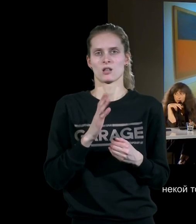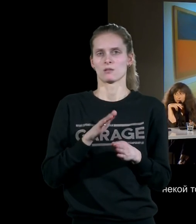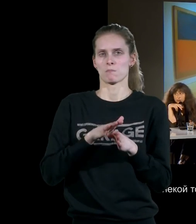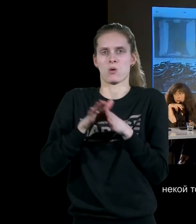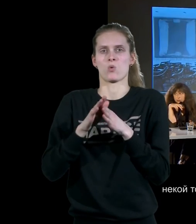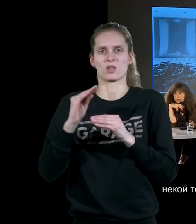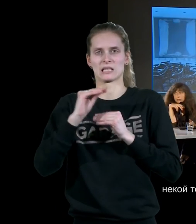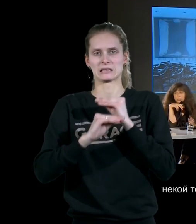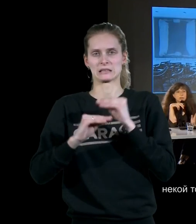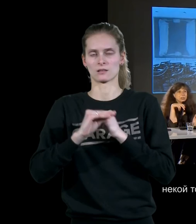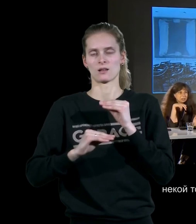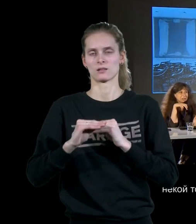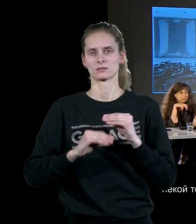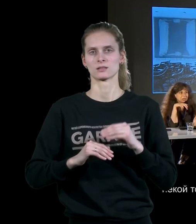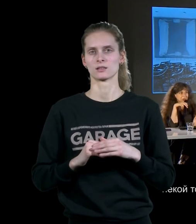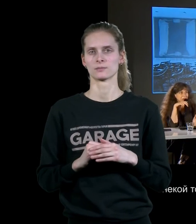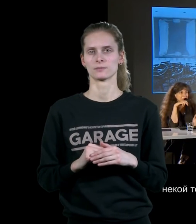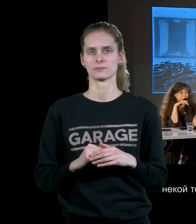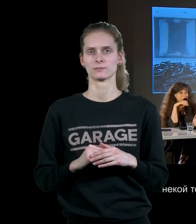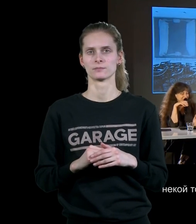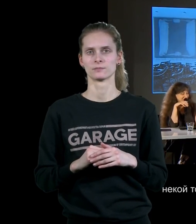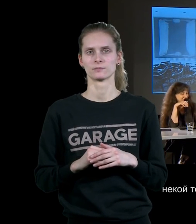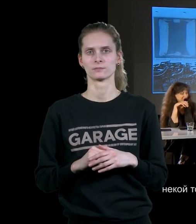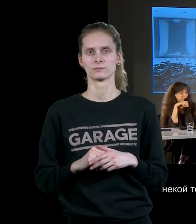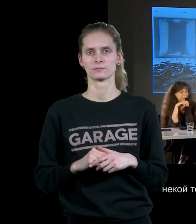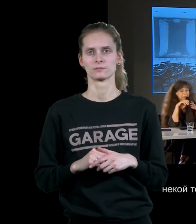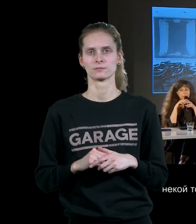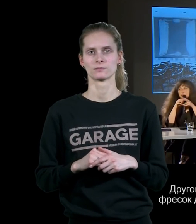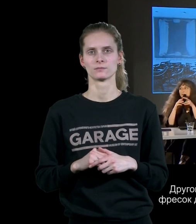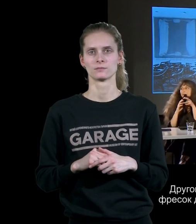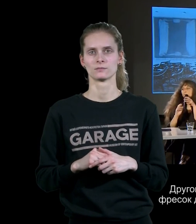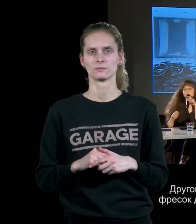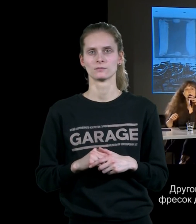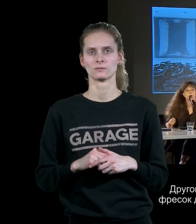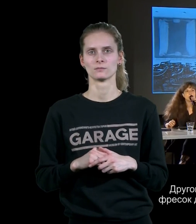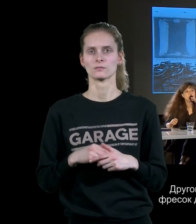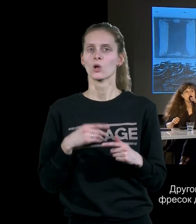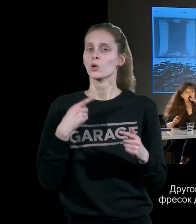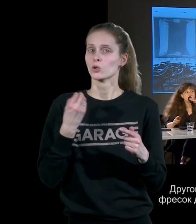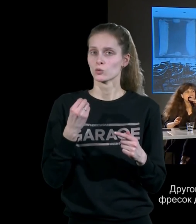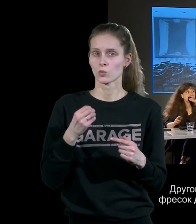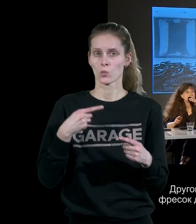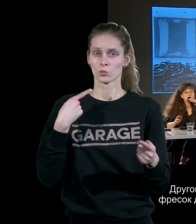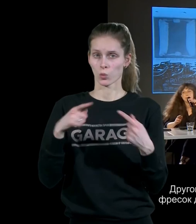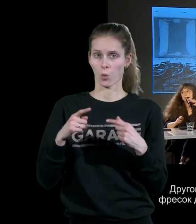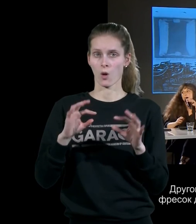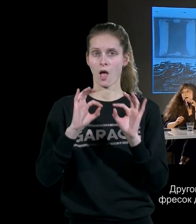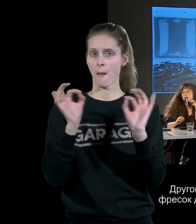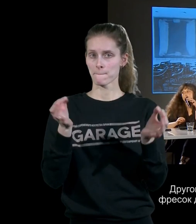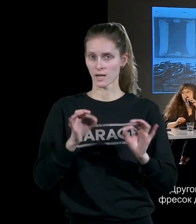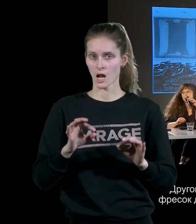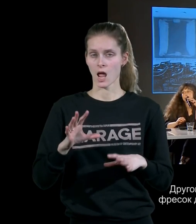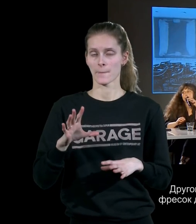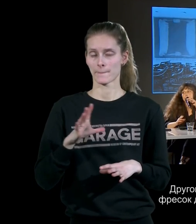фрески для Сиграма, так и не нашедшие свое место, к сожалению. Другой проект, который он примерно тогда же делает,